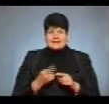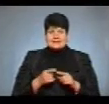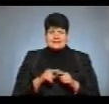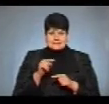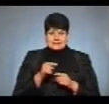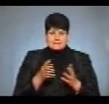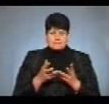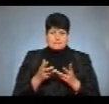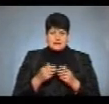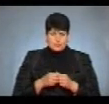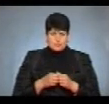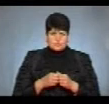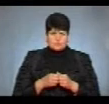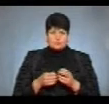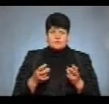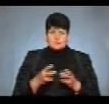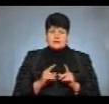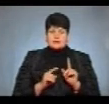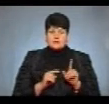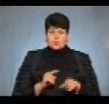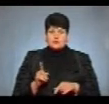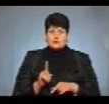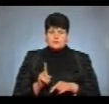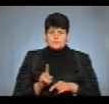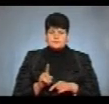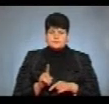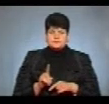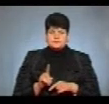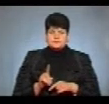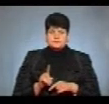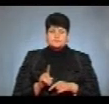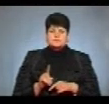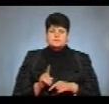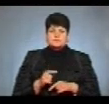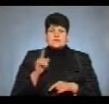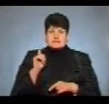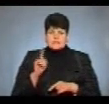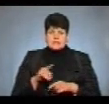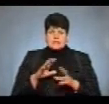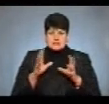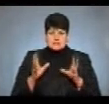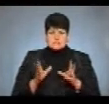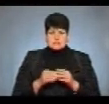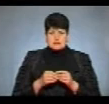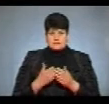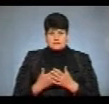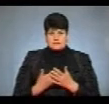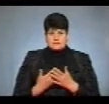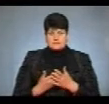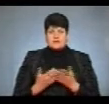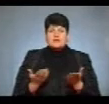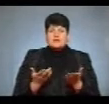підрахунок потрібен для того, аби власне знати загальну картину,